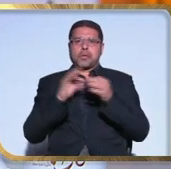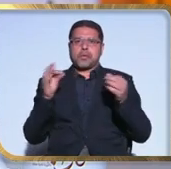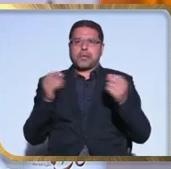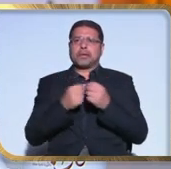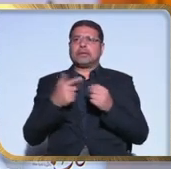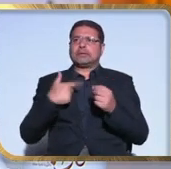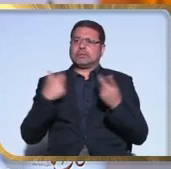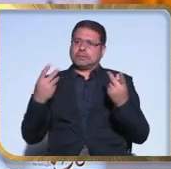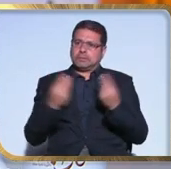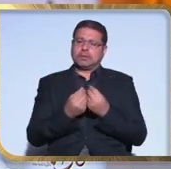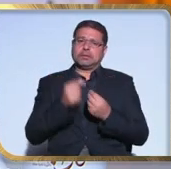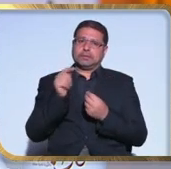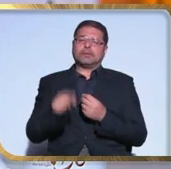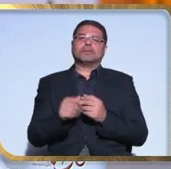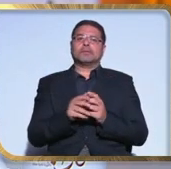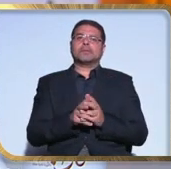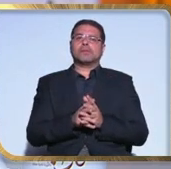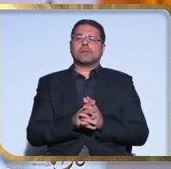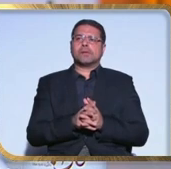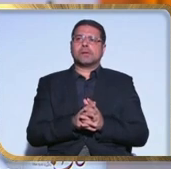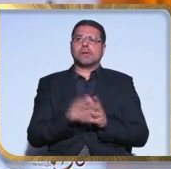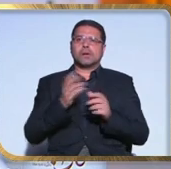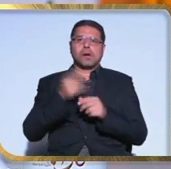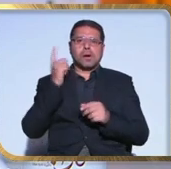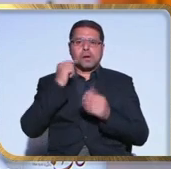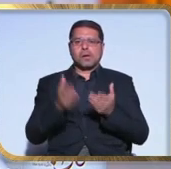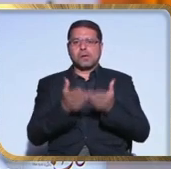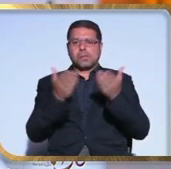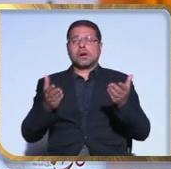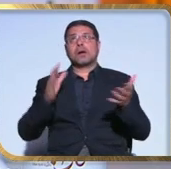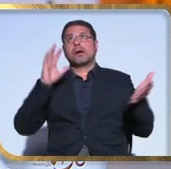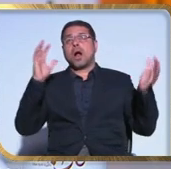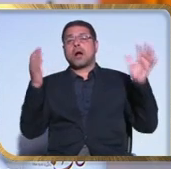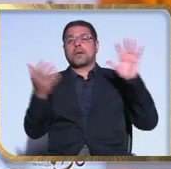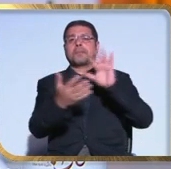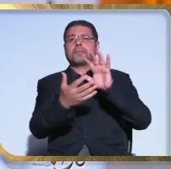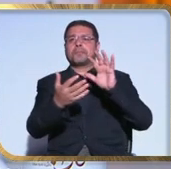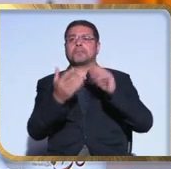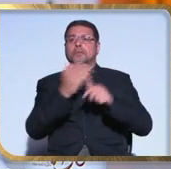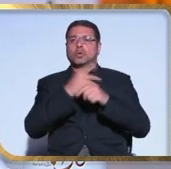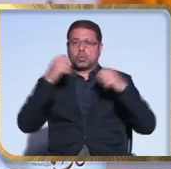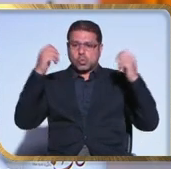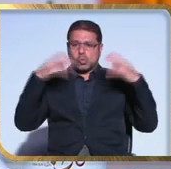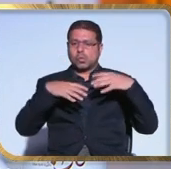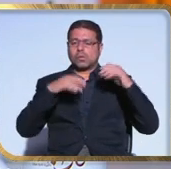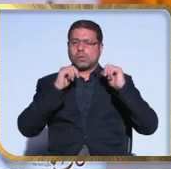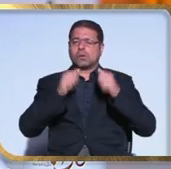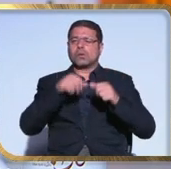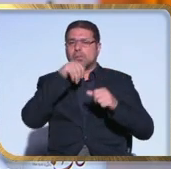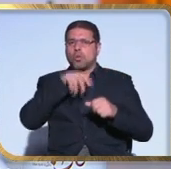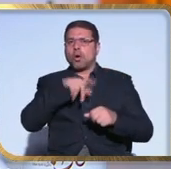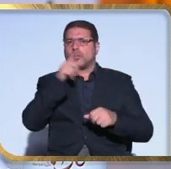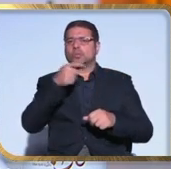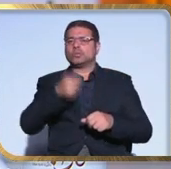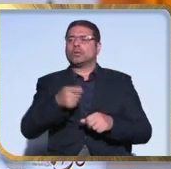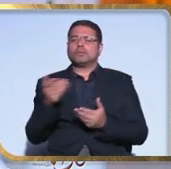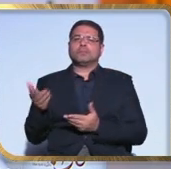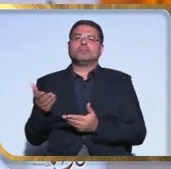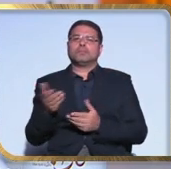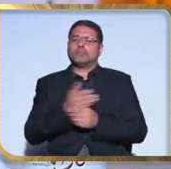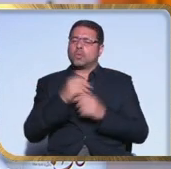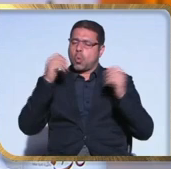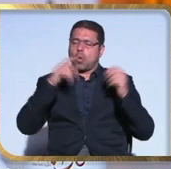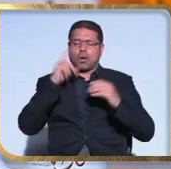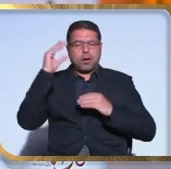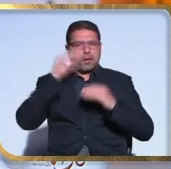اسمها بها لتبين للعالم النور اللي جاء به النبي الكريم نور